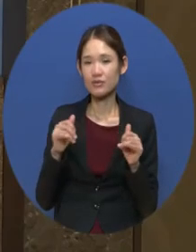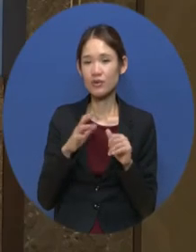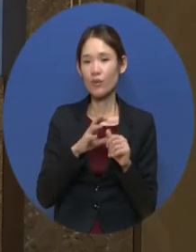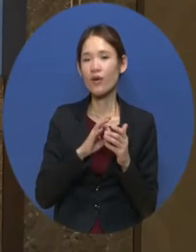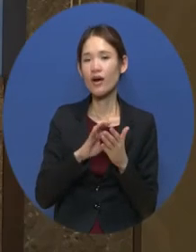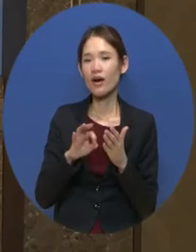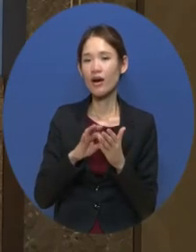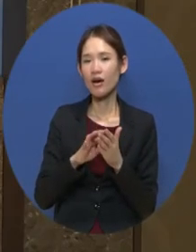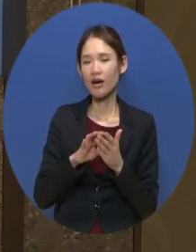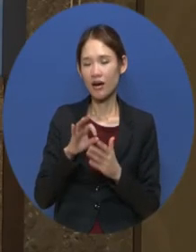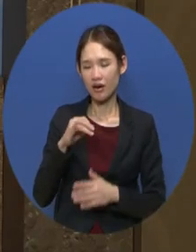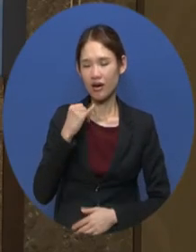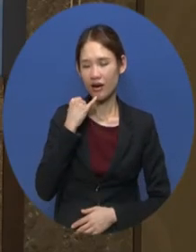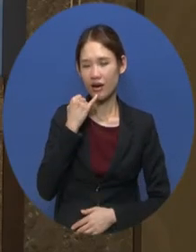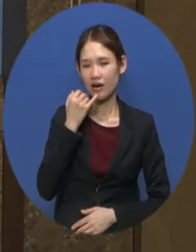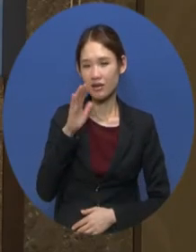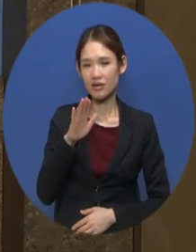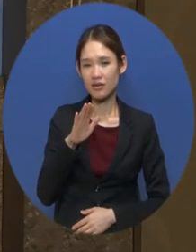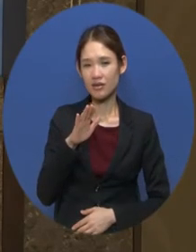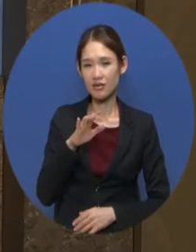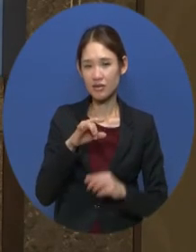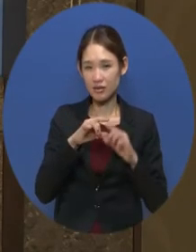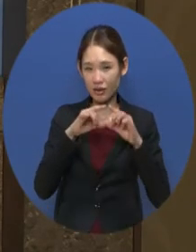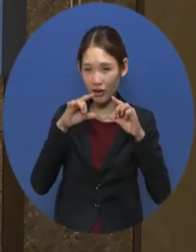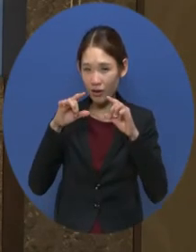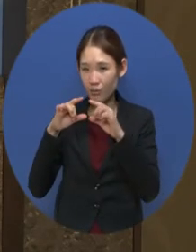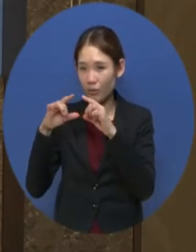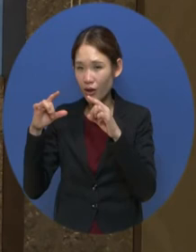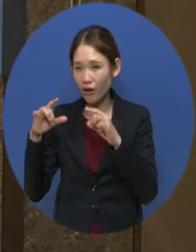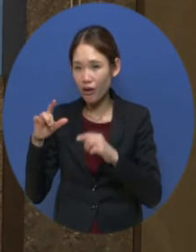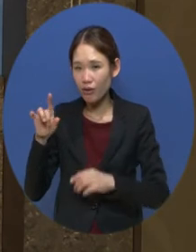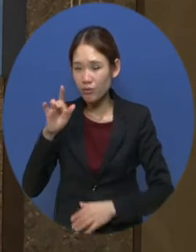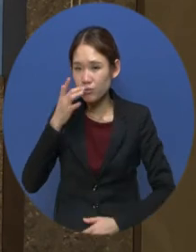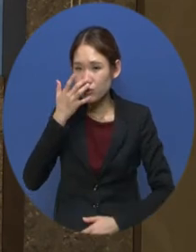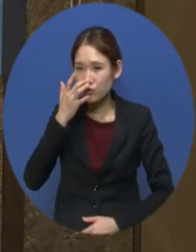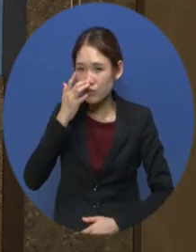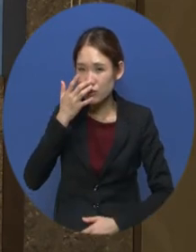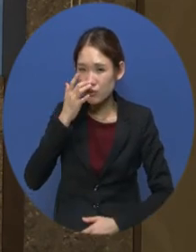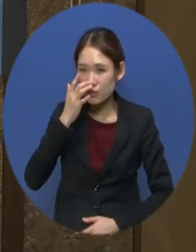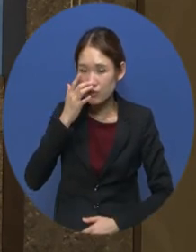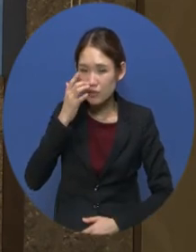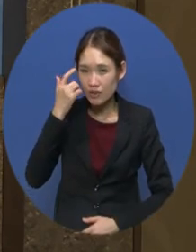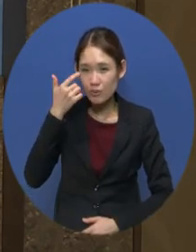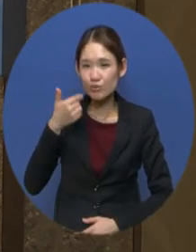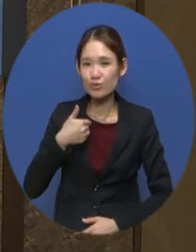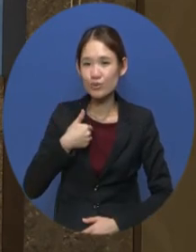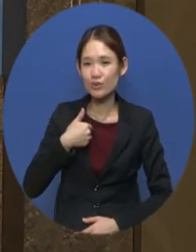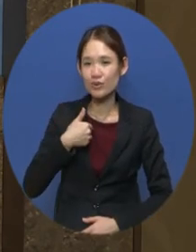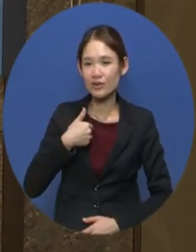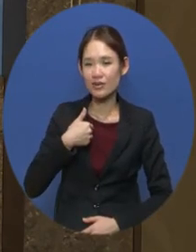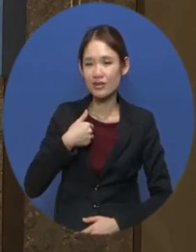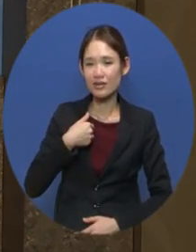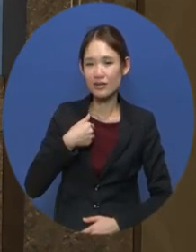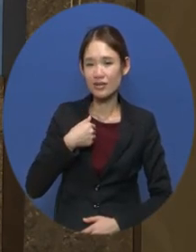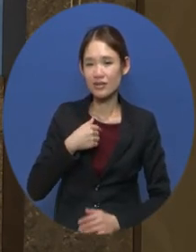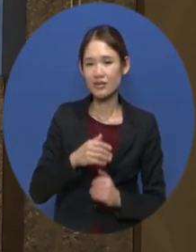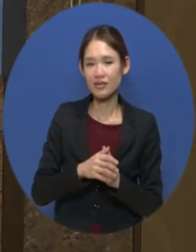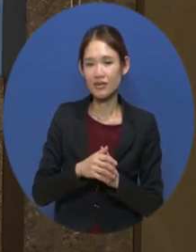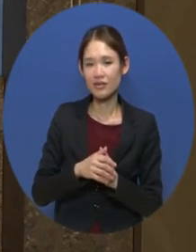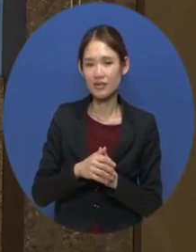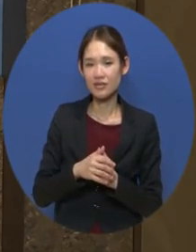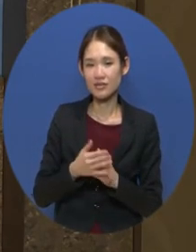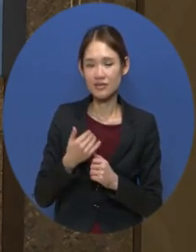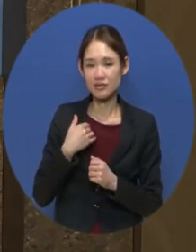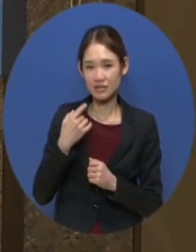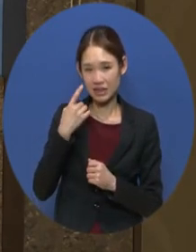시각장애인분들이 활용하는 것까지는 좋은데 바코드가 어디에 달려 있는지 어떻게 알아요? 라는 질문을 하실 수도 있거든요. 예, 저시력